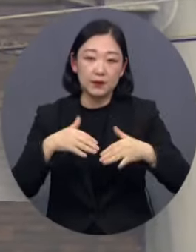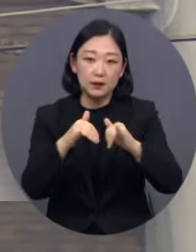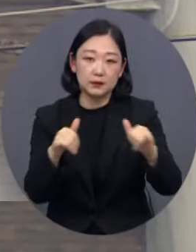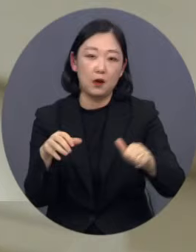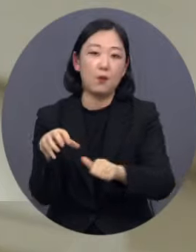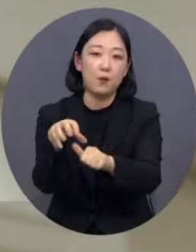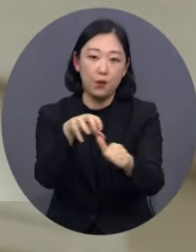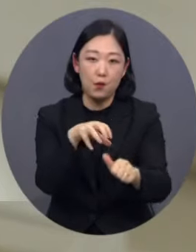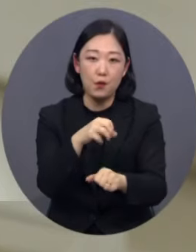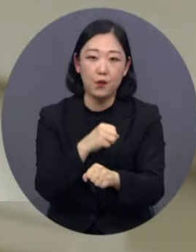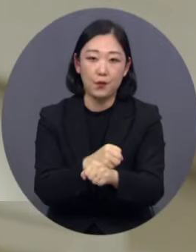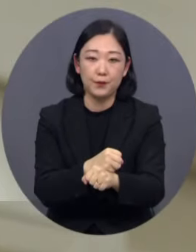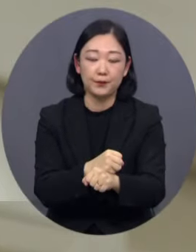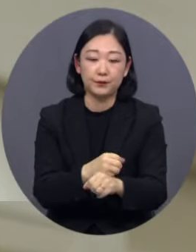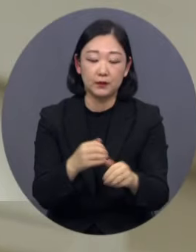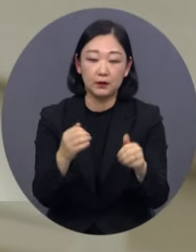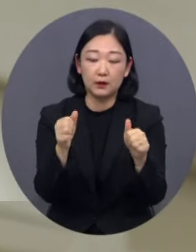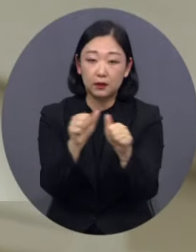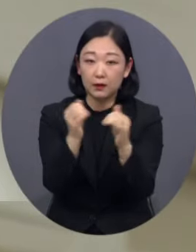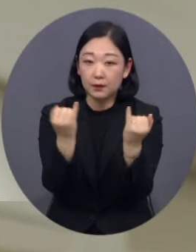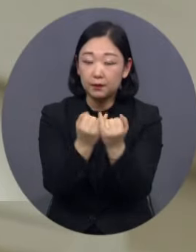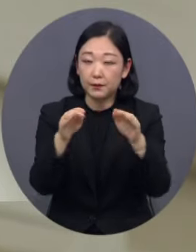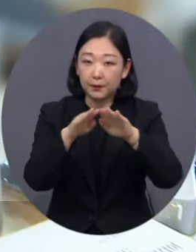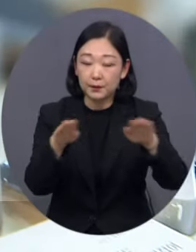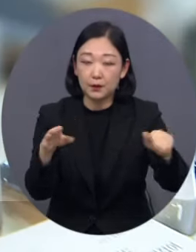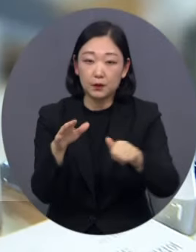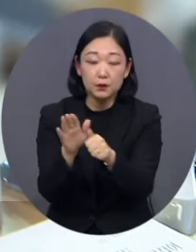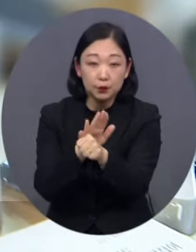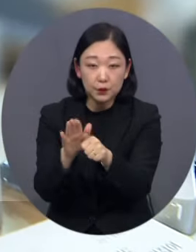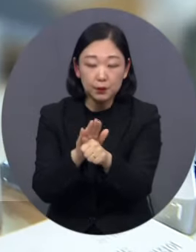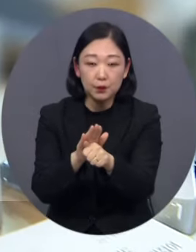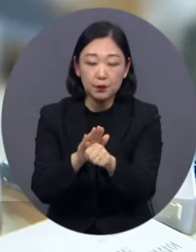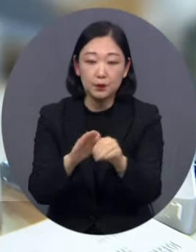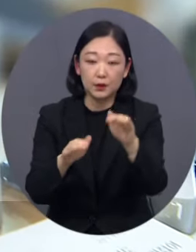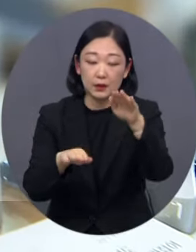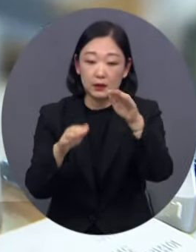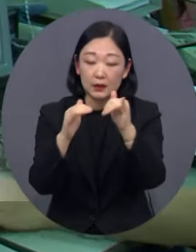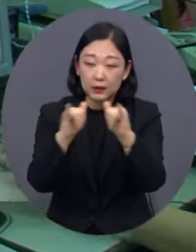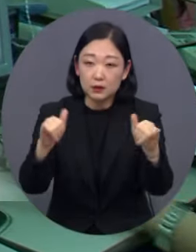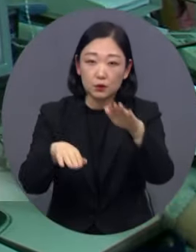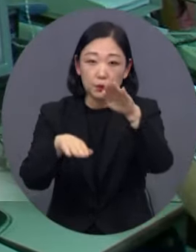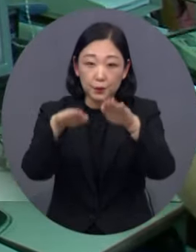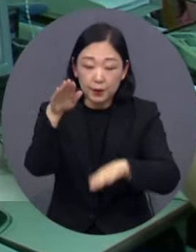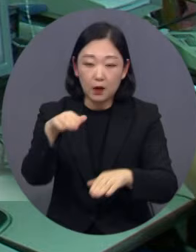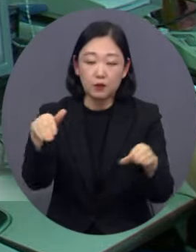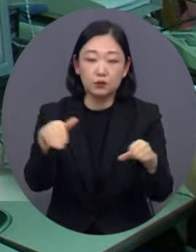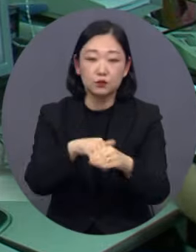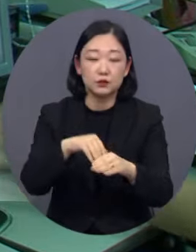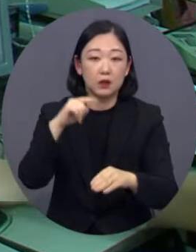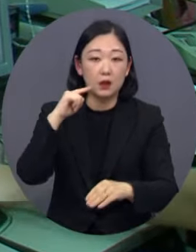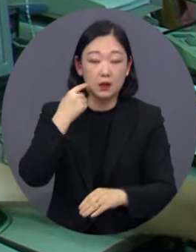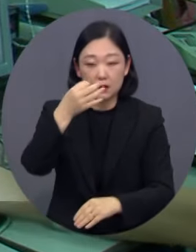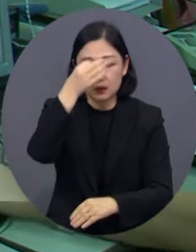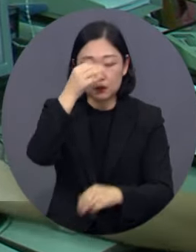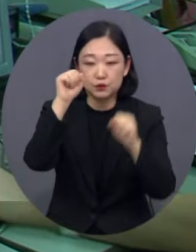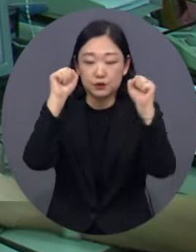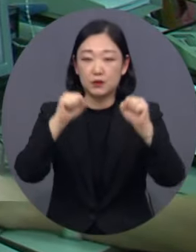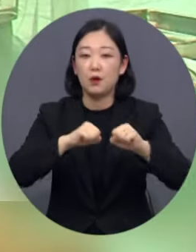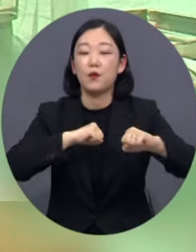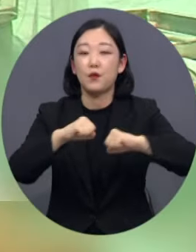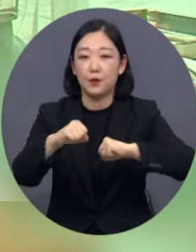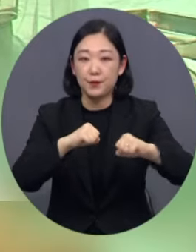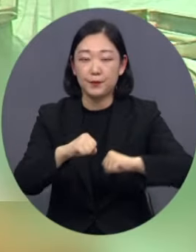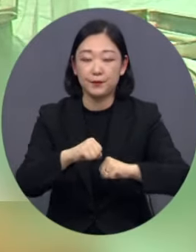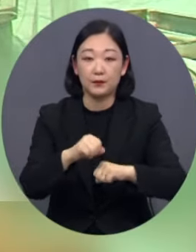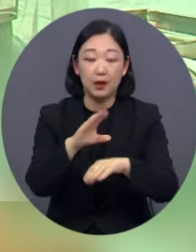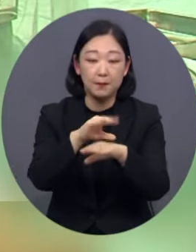보호입니다. 또 성평등과 돌봄, 인구 양극화, 의료 인프라 구축과 문화예술 체육 활성화입니다.